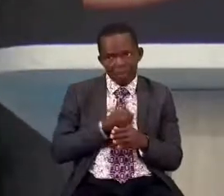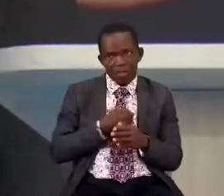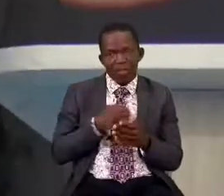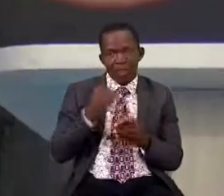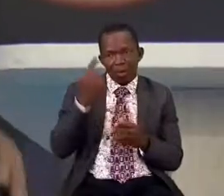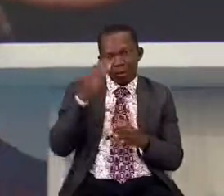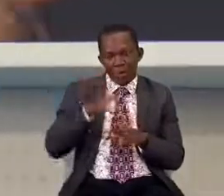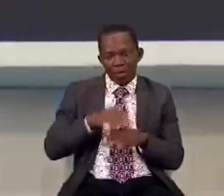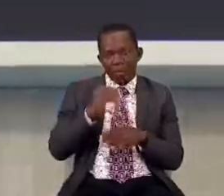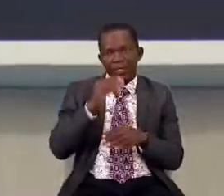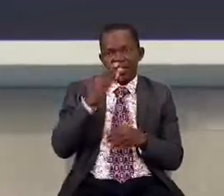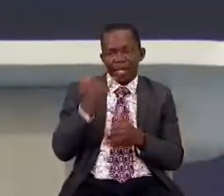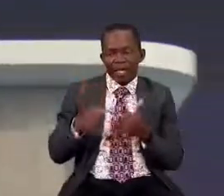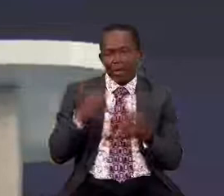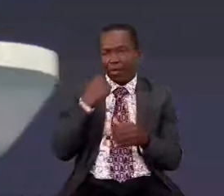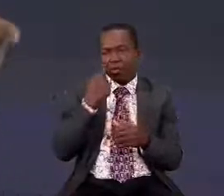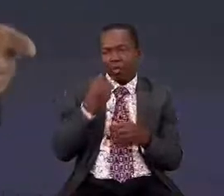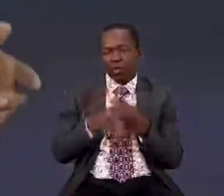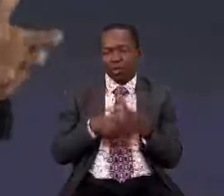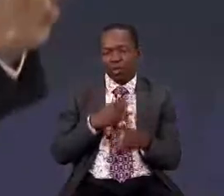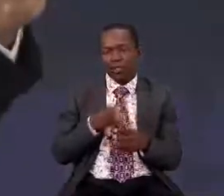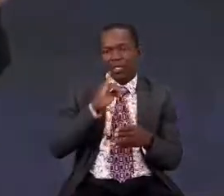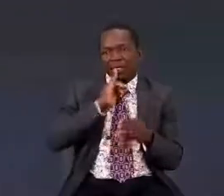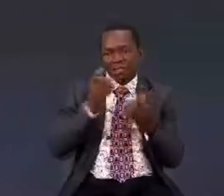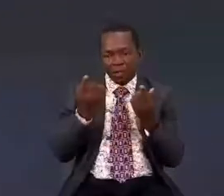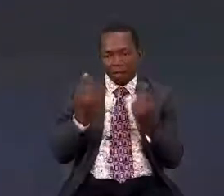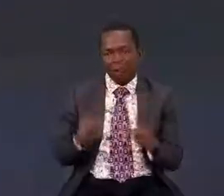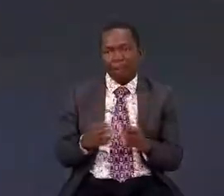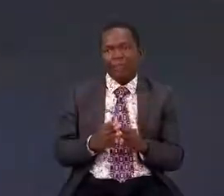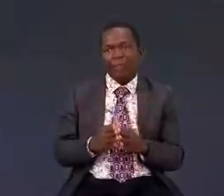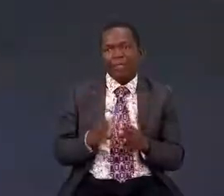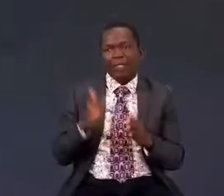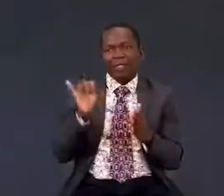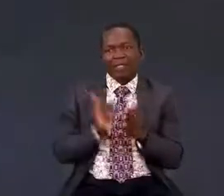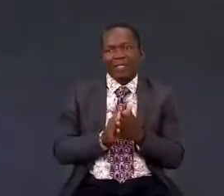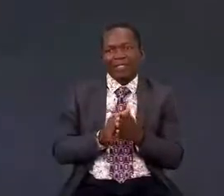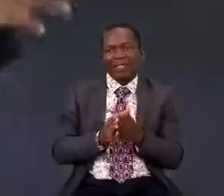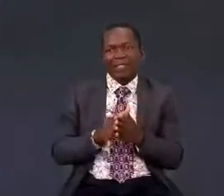en eux, la même force en eux, la même puissance qui était en eux,